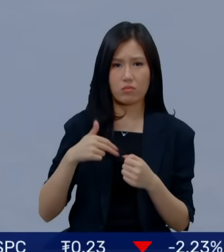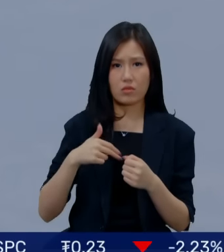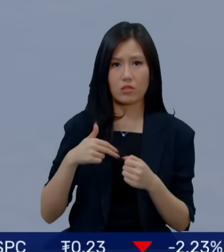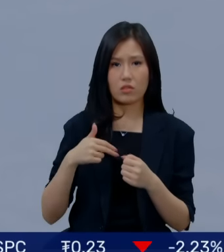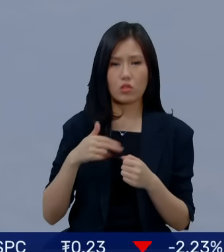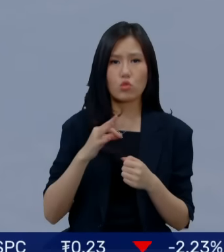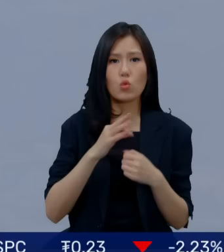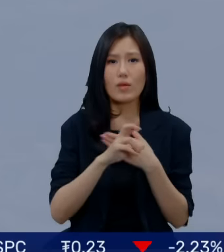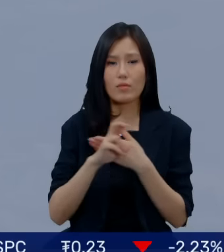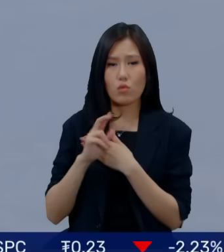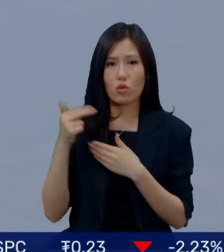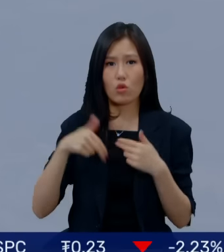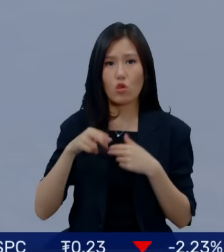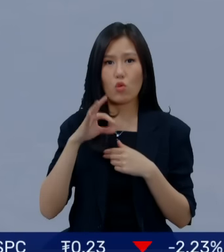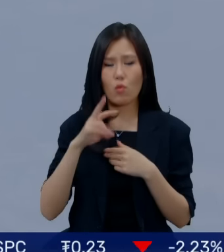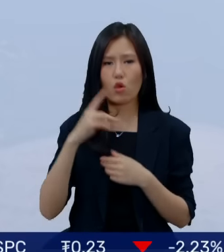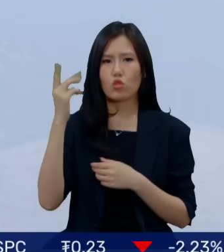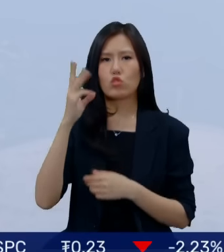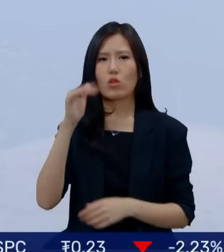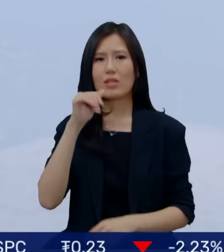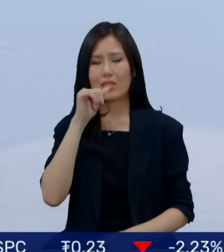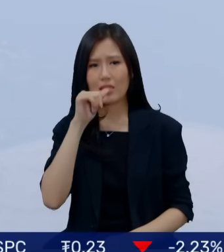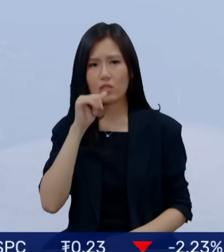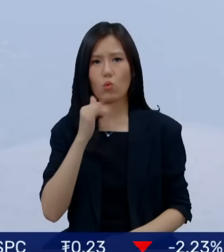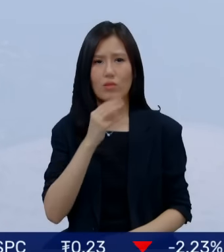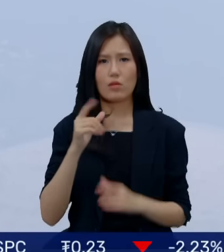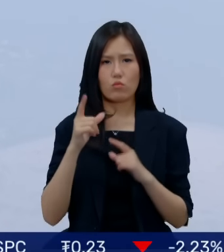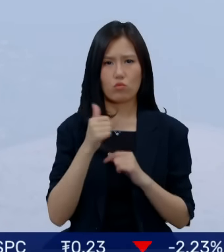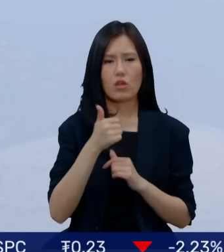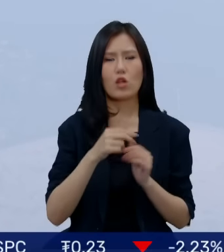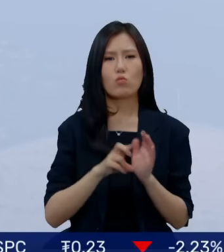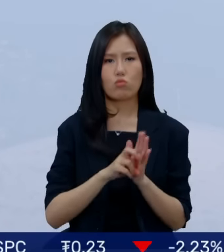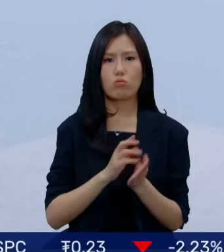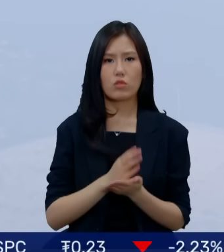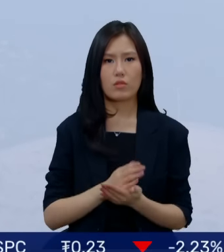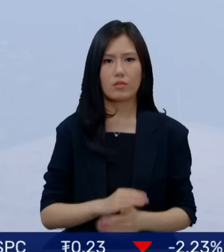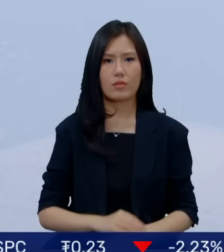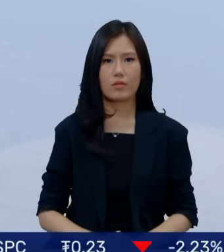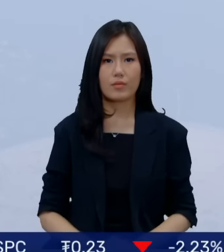бууруулах цахилгаан эрчим хүчийг хэмнэх том боломж байгааг мэрэгжилтэн онцлон хэллээ.